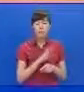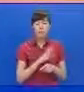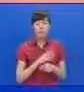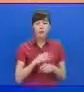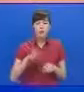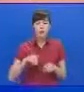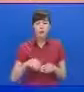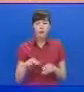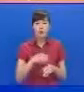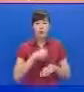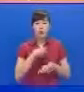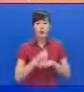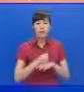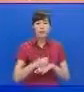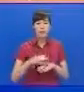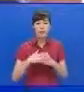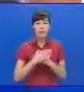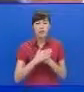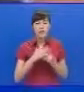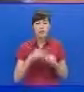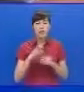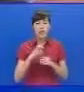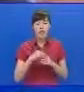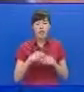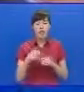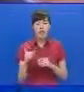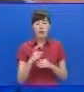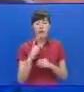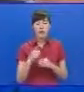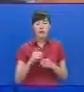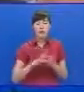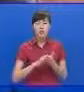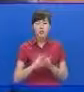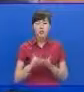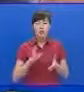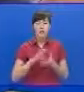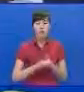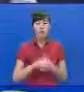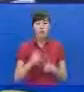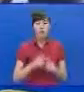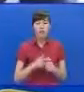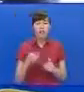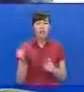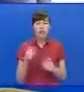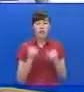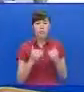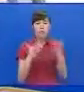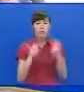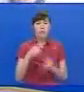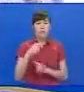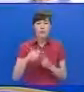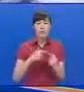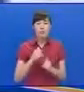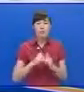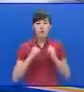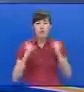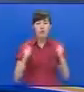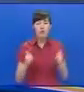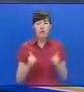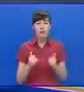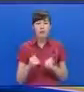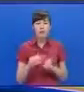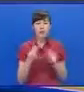Осыдан кейін өңір басшысы жаңа жер шаруа қожалығының тыныс тіршілігімен танысты. Аталған қожалық бүгінде өз кәсібін өрге домалатып отыр.